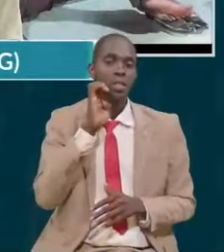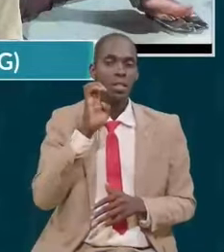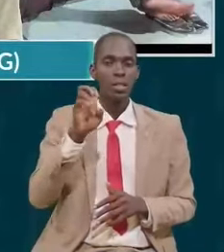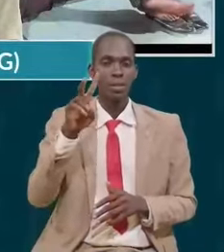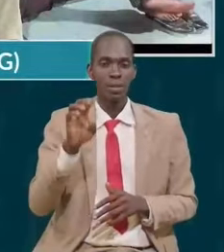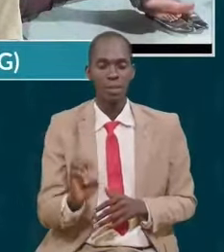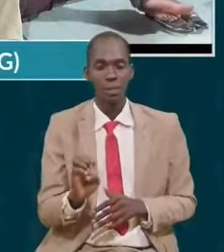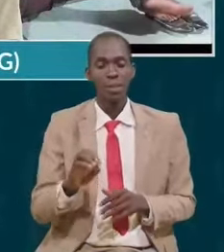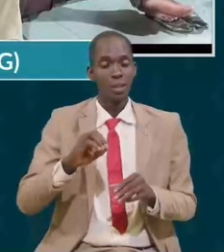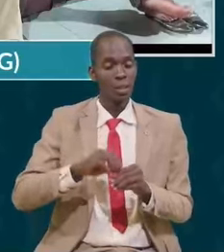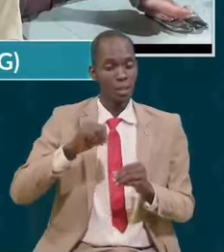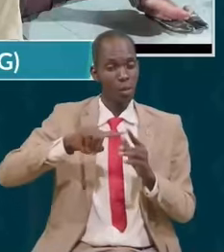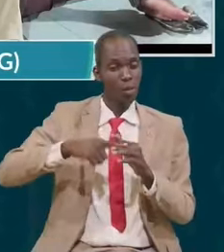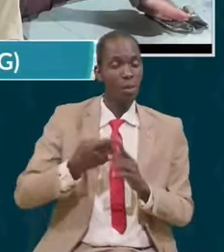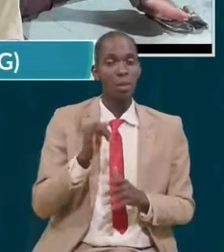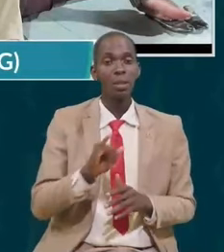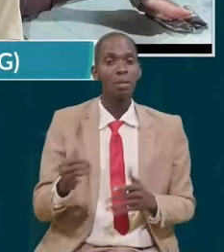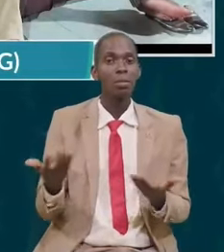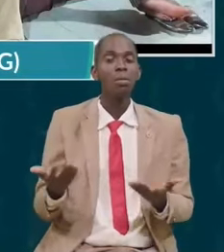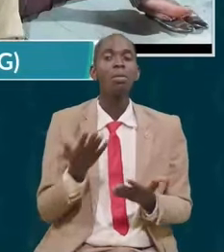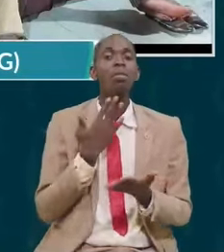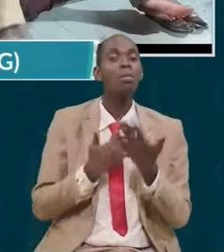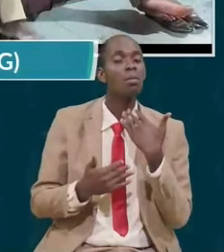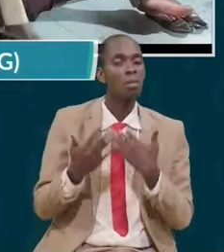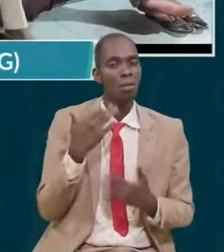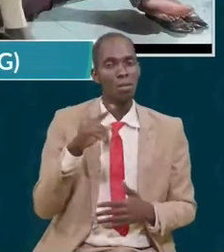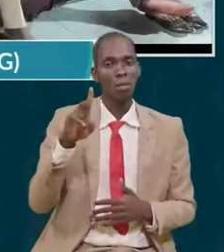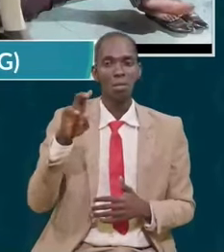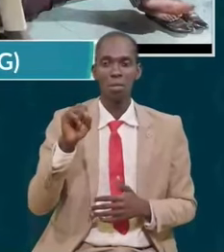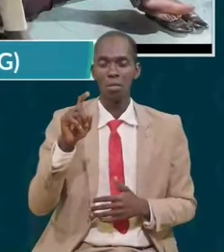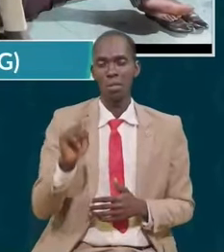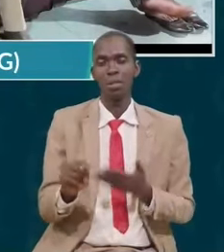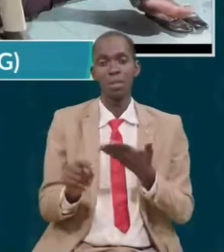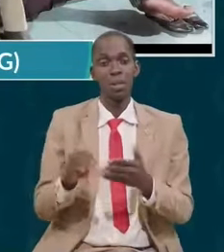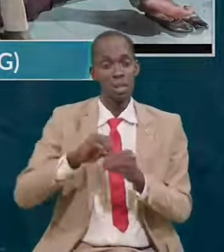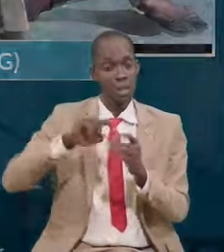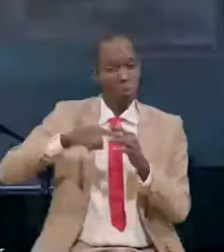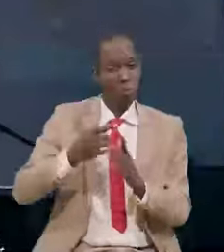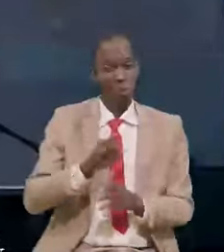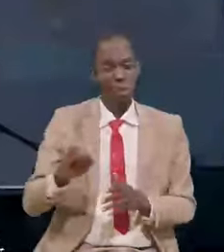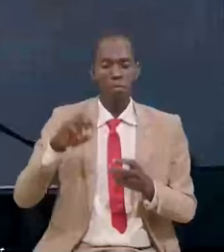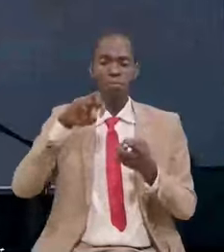Au commencement, la perdition. Au commencement, les problèmes.